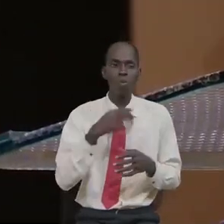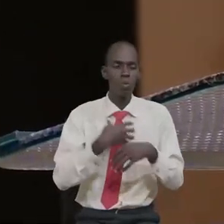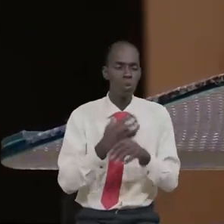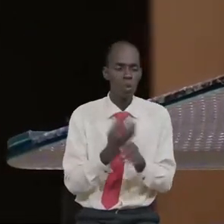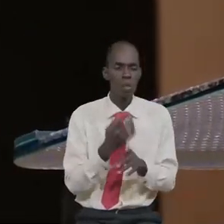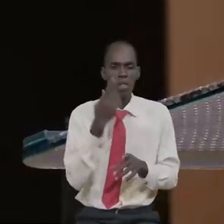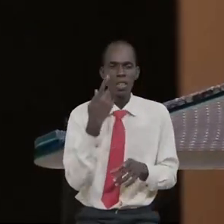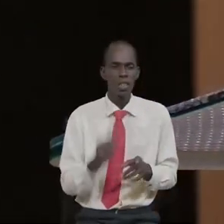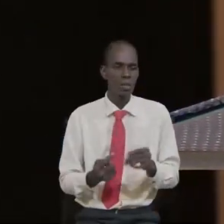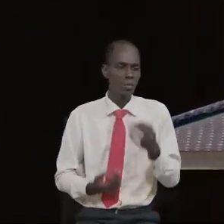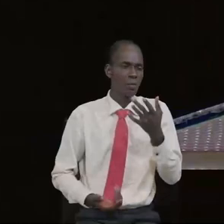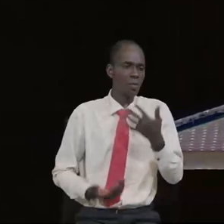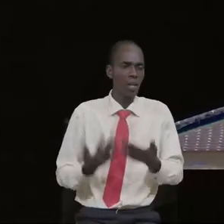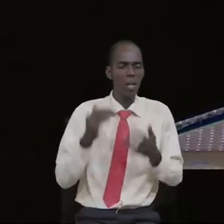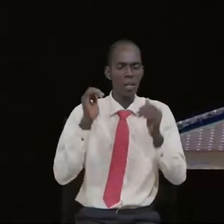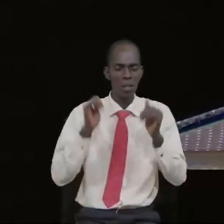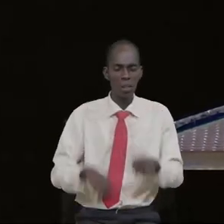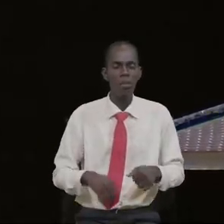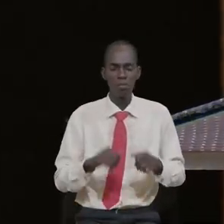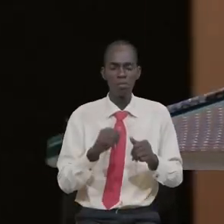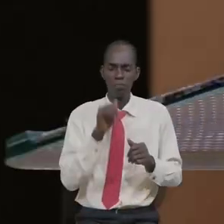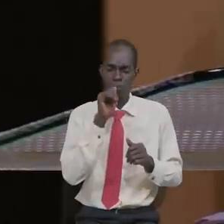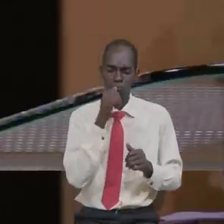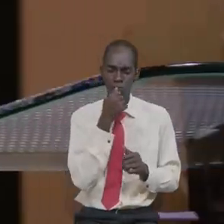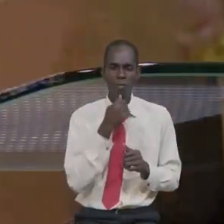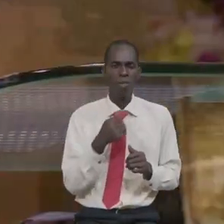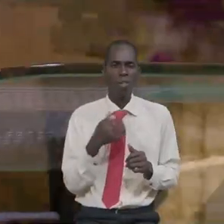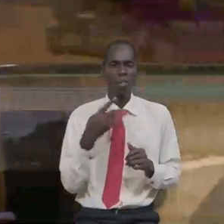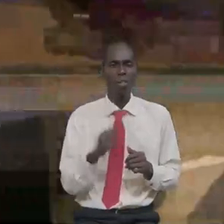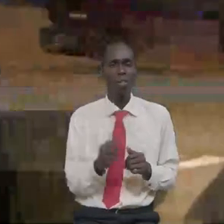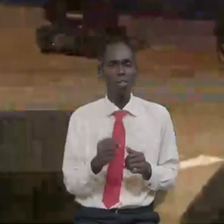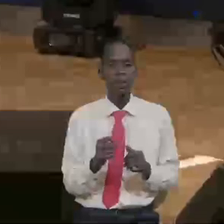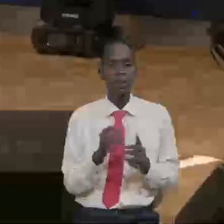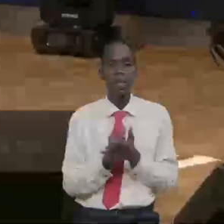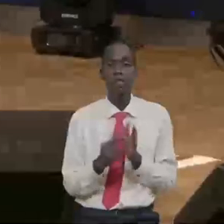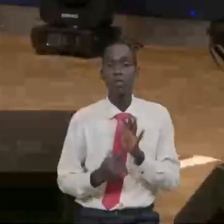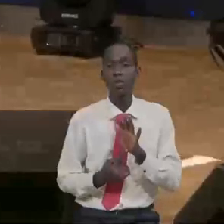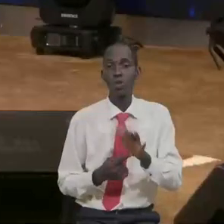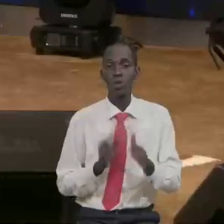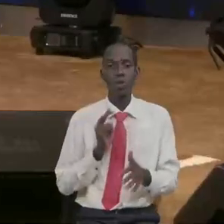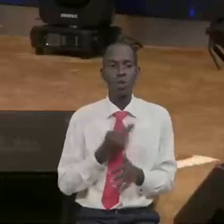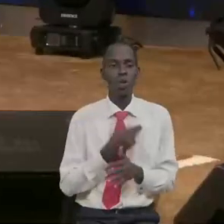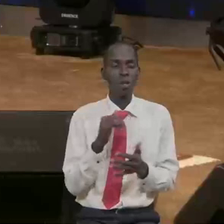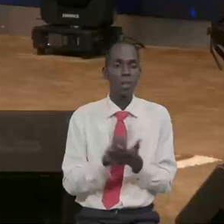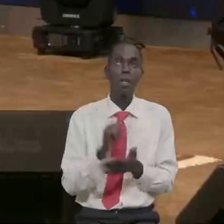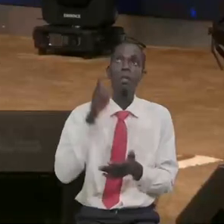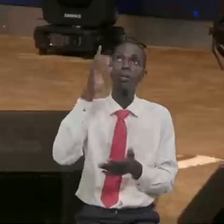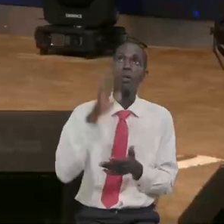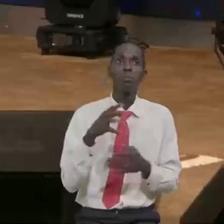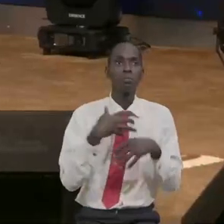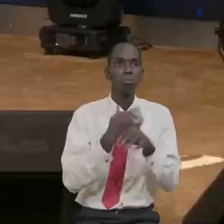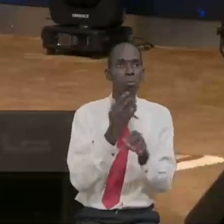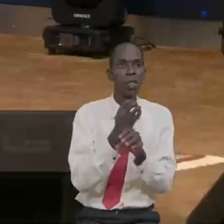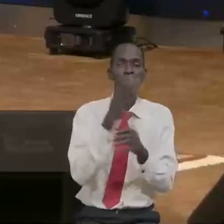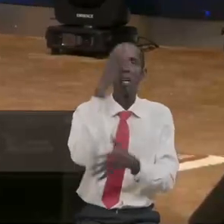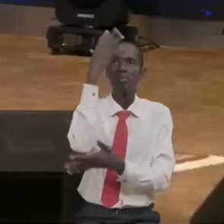peut éteindre la puissance du feu. Cela nous assure que Dieu a créé tous les arbres,